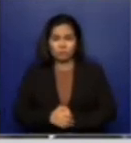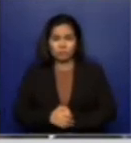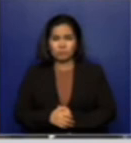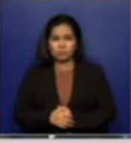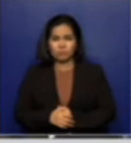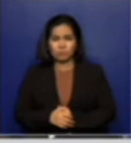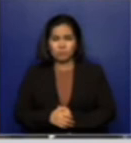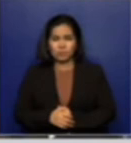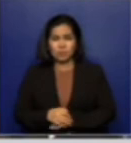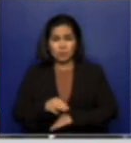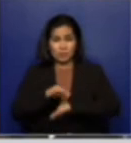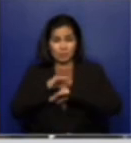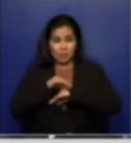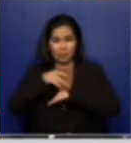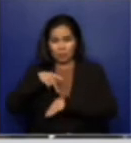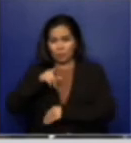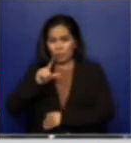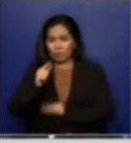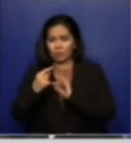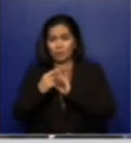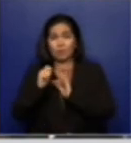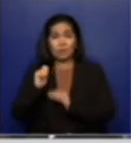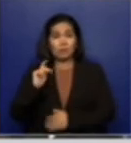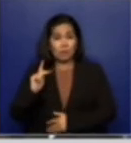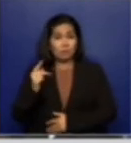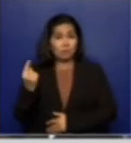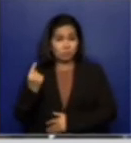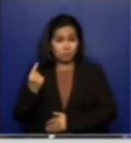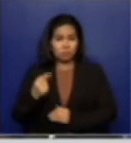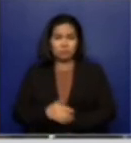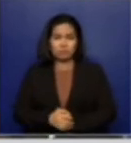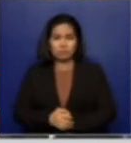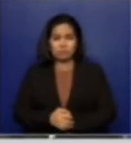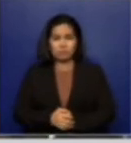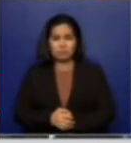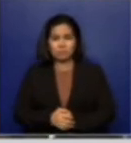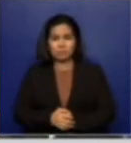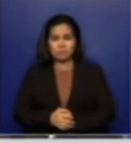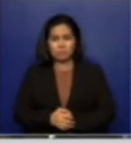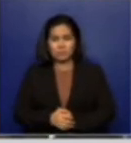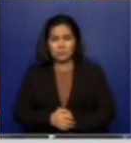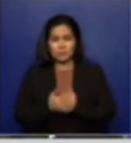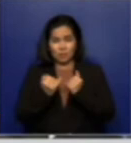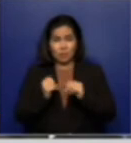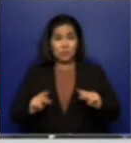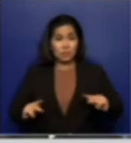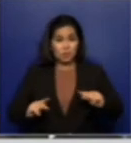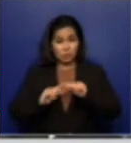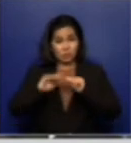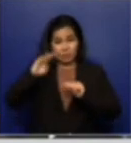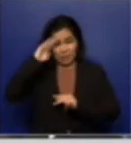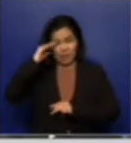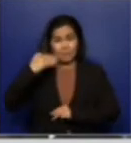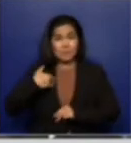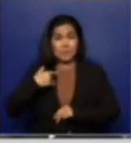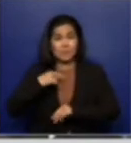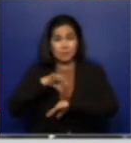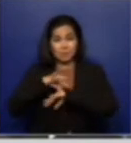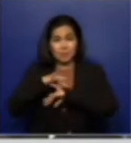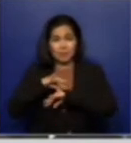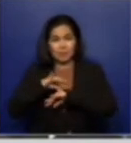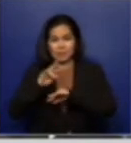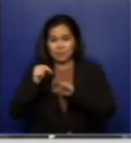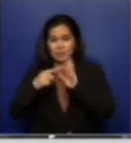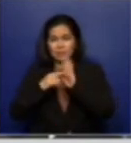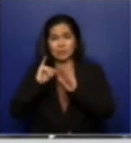ต้องครองยศพลเอกเท่านั้นท่านประธานที่เคารพครับกระทรวงกลาโหมมีทหารนายศในพลนี่เป็น